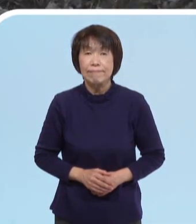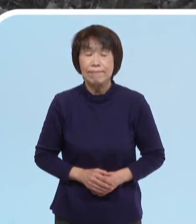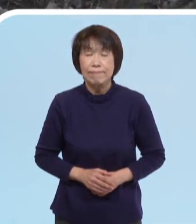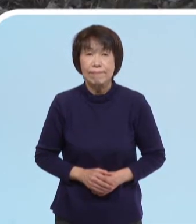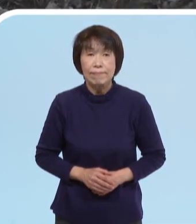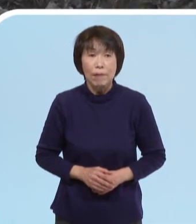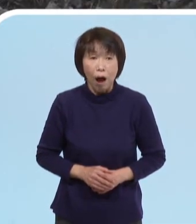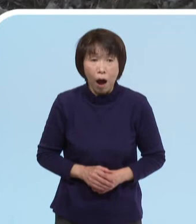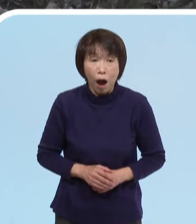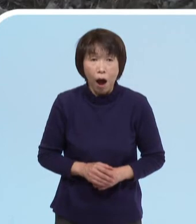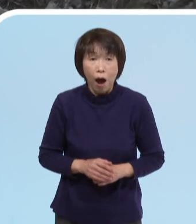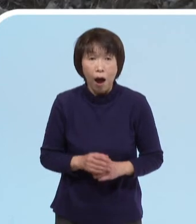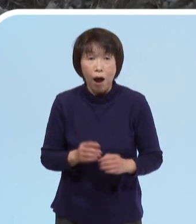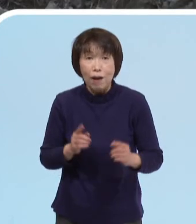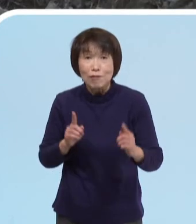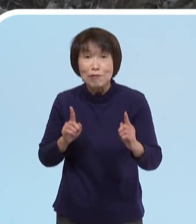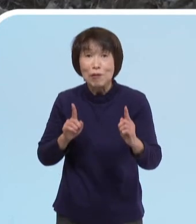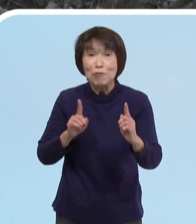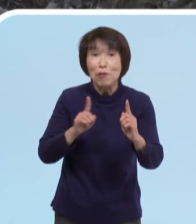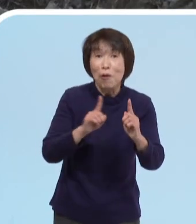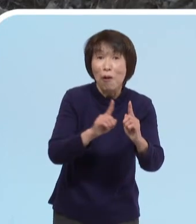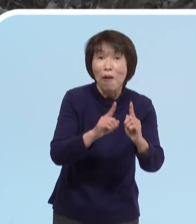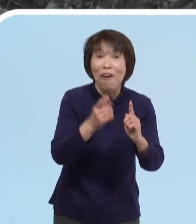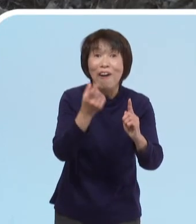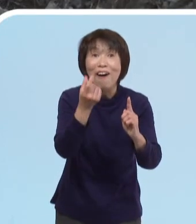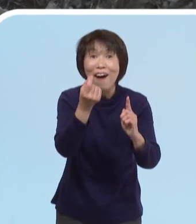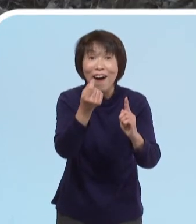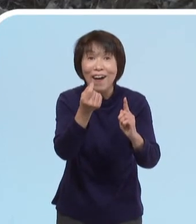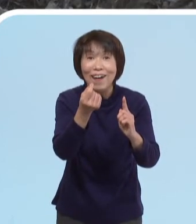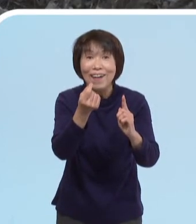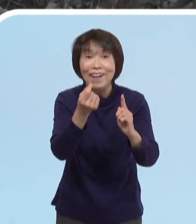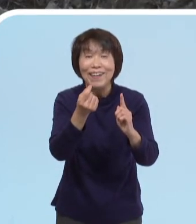早くも光圀さんのいる方へ近づいてきました。